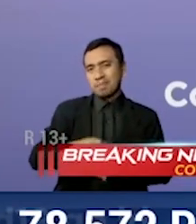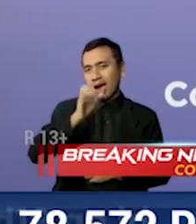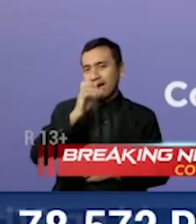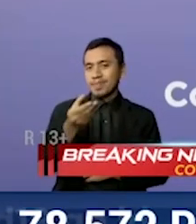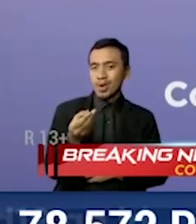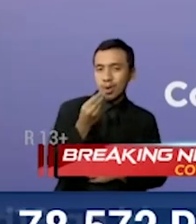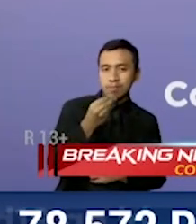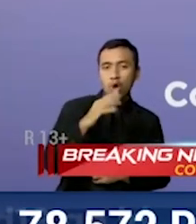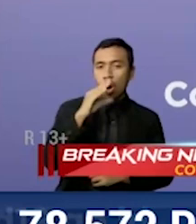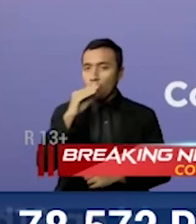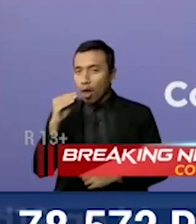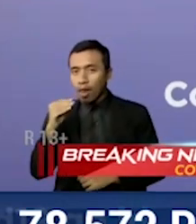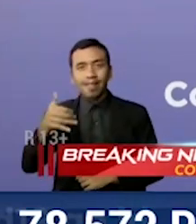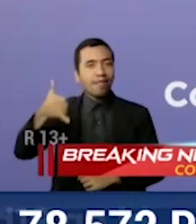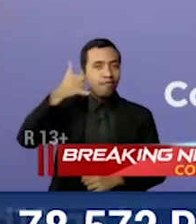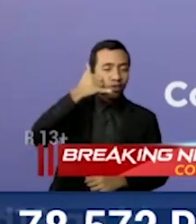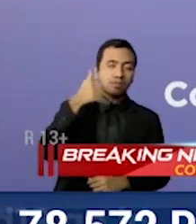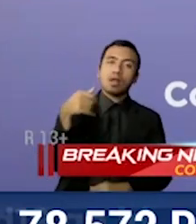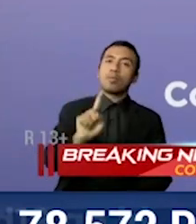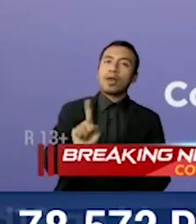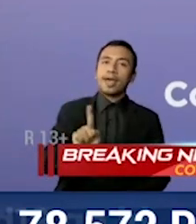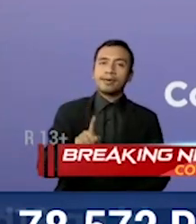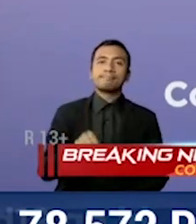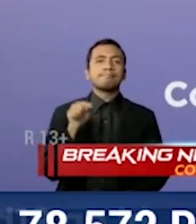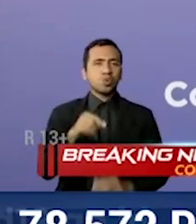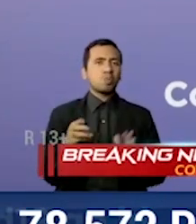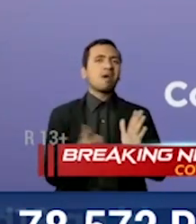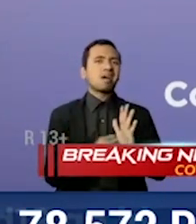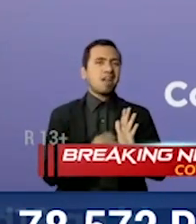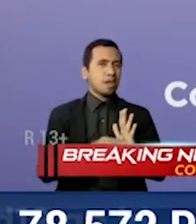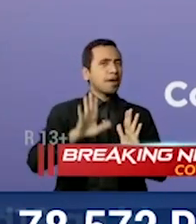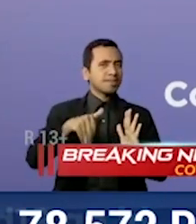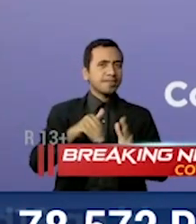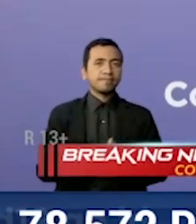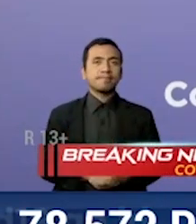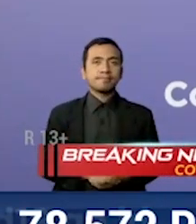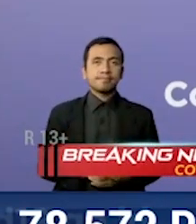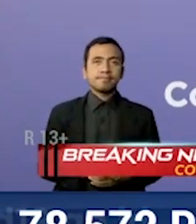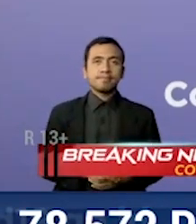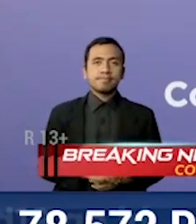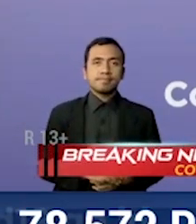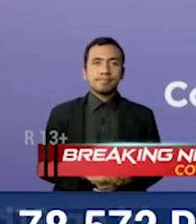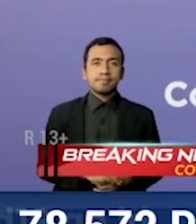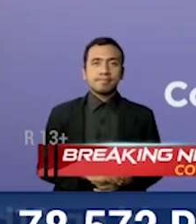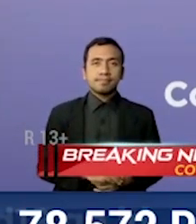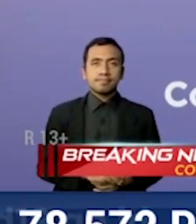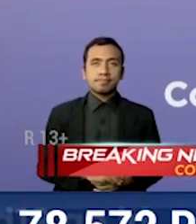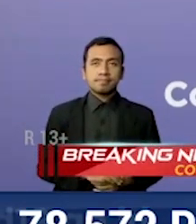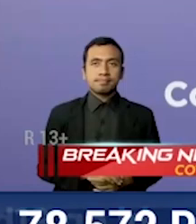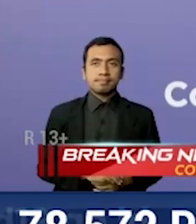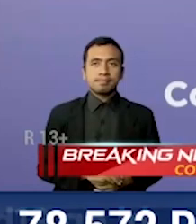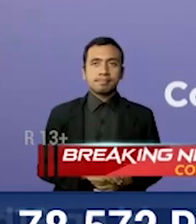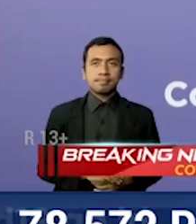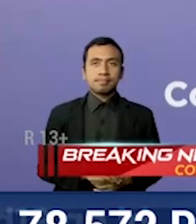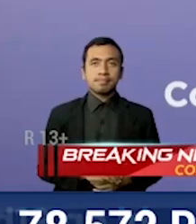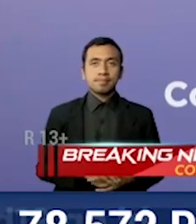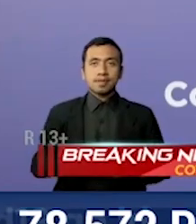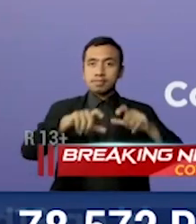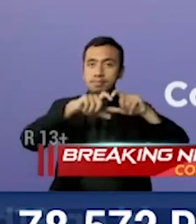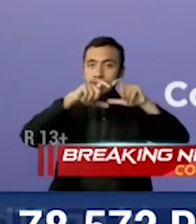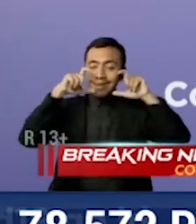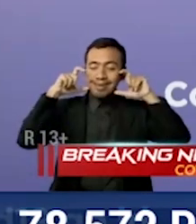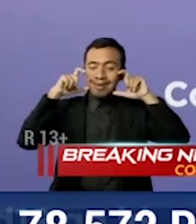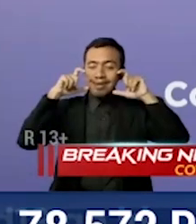kan ini menjadi permasalahan kita kemudian patuhi betul penggunaan masker yang